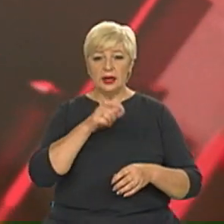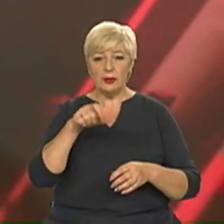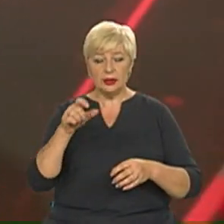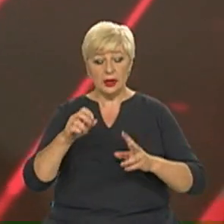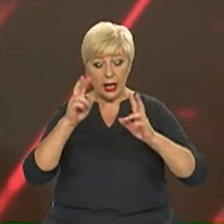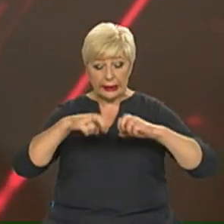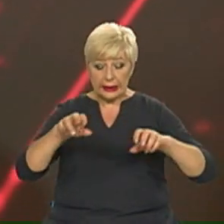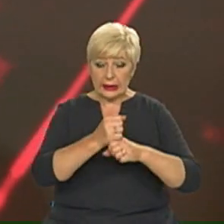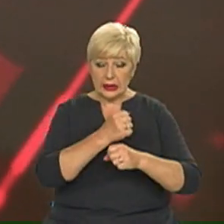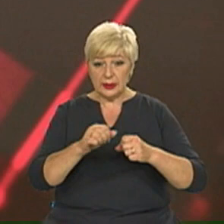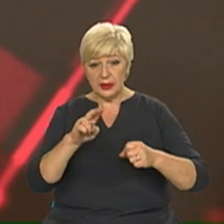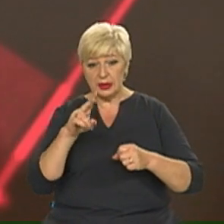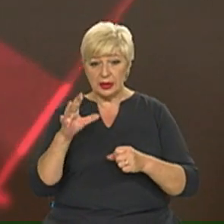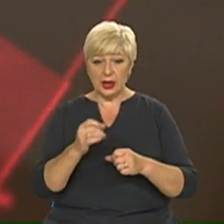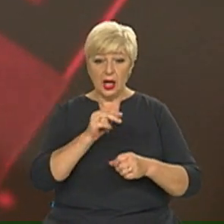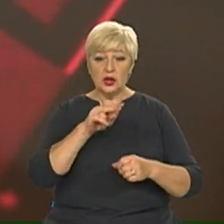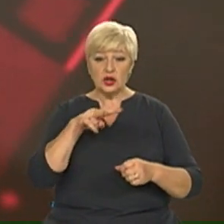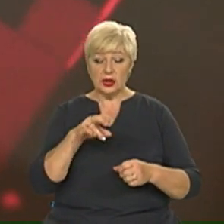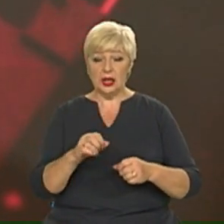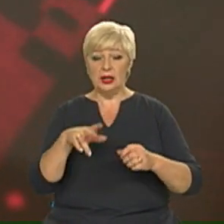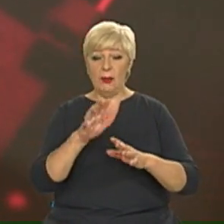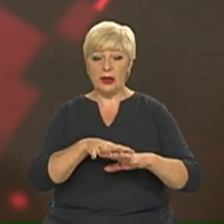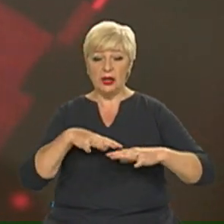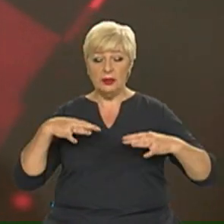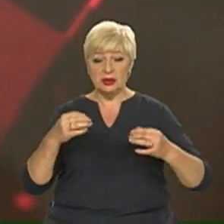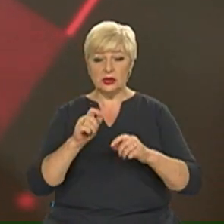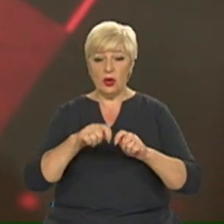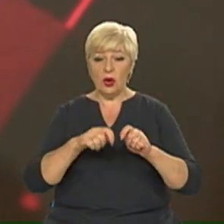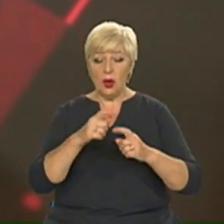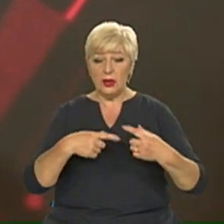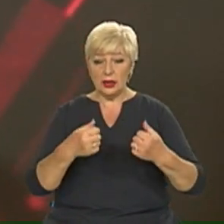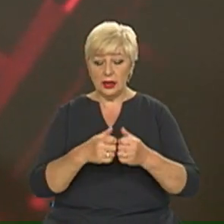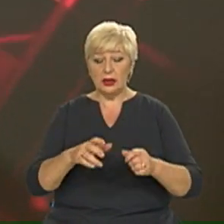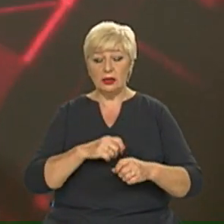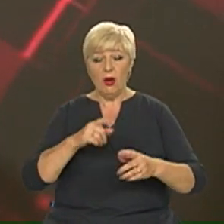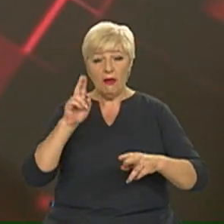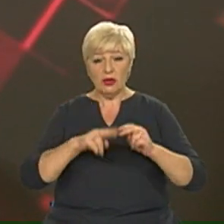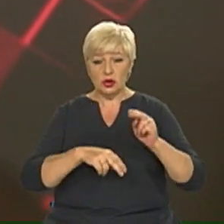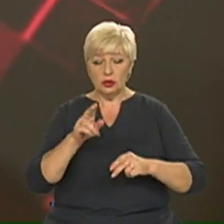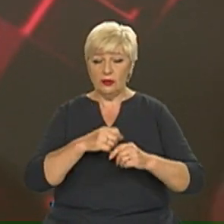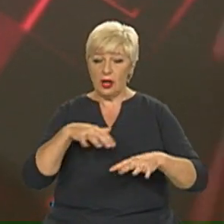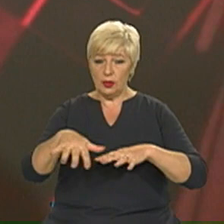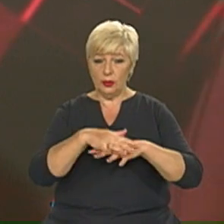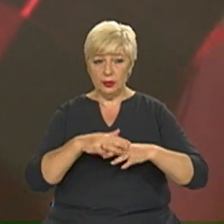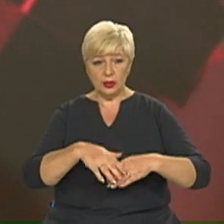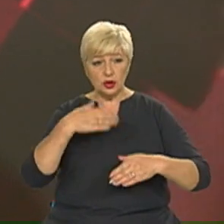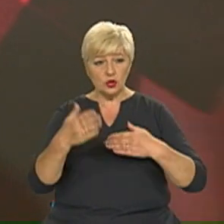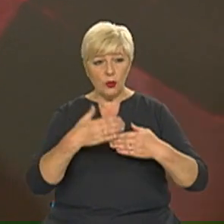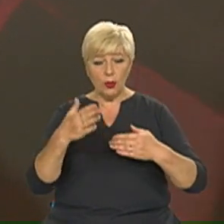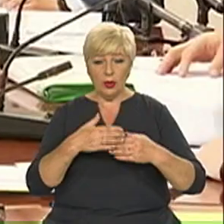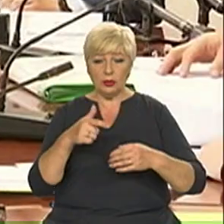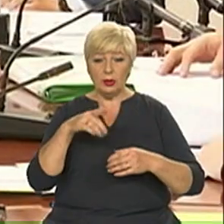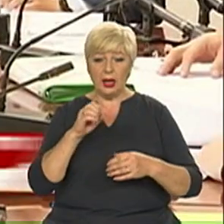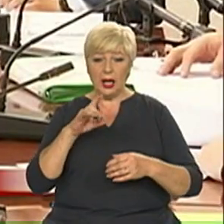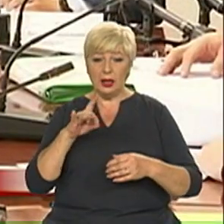Депутатські розбірки. Члени парламентського комітету з питань енергетики влаштували публічну порку голові комітету Андрію Герусу